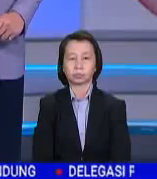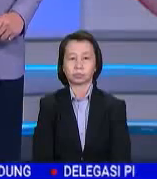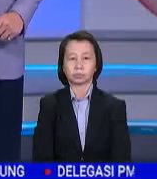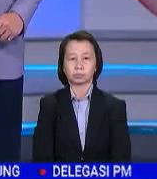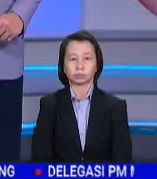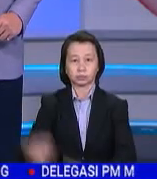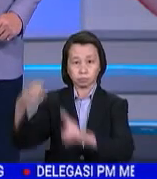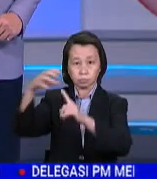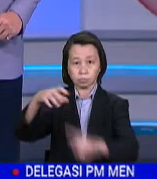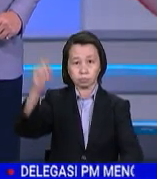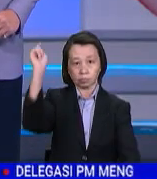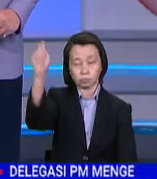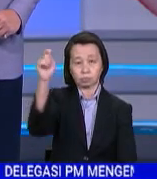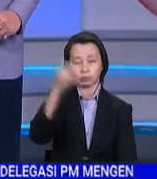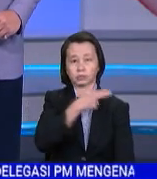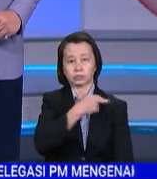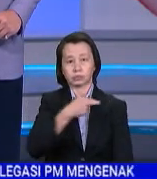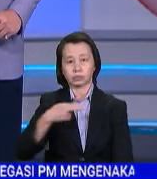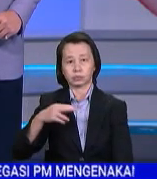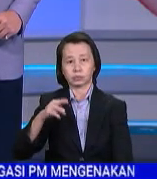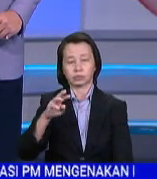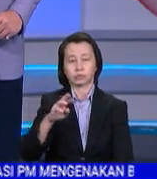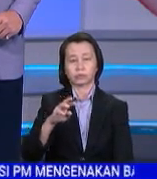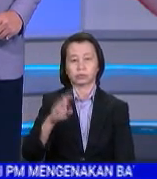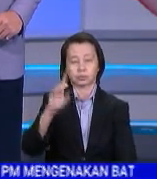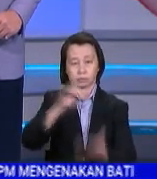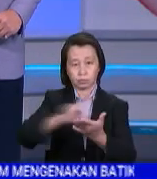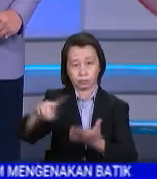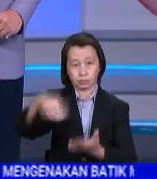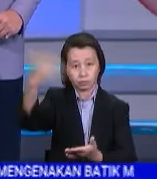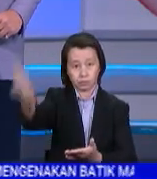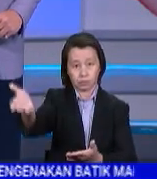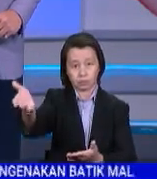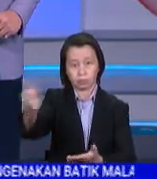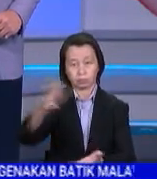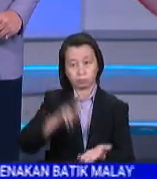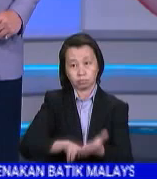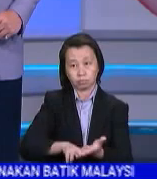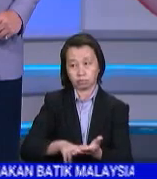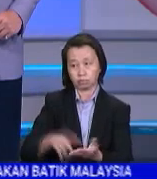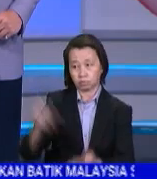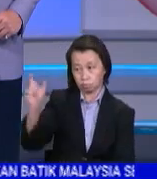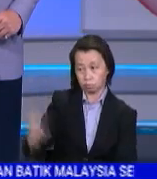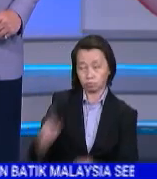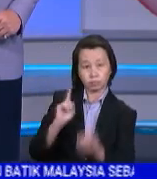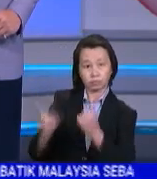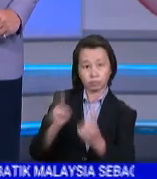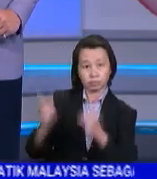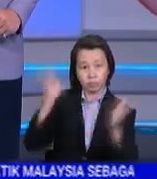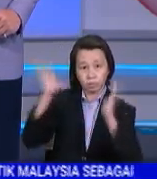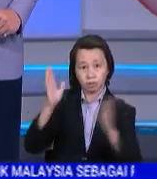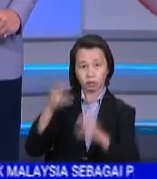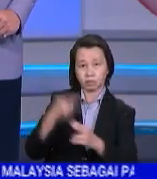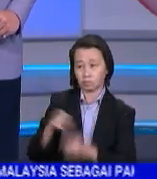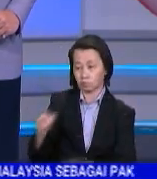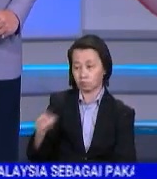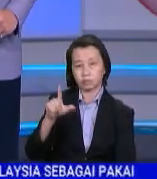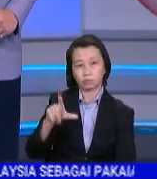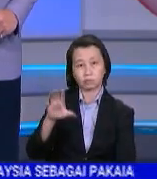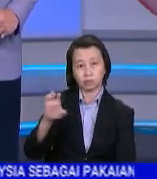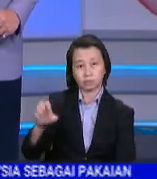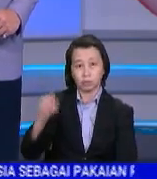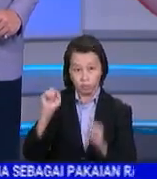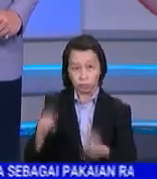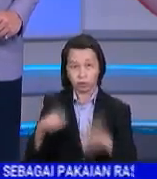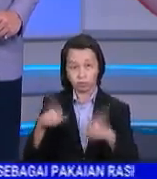tinjauan ke jonanda benda di Indonesia masa seminggu Japan status sama ada jagoan seorang lelaki negara lizia